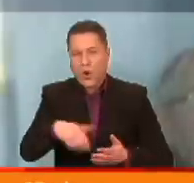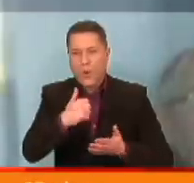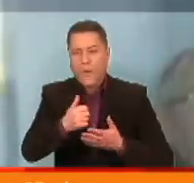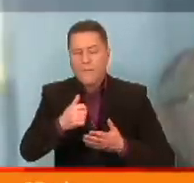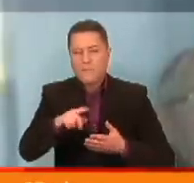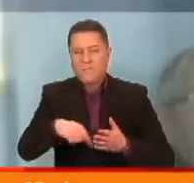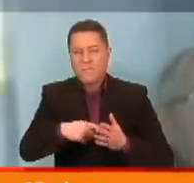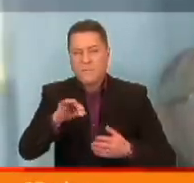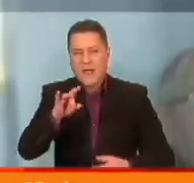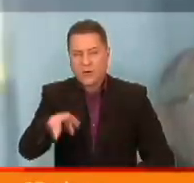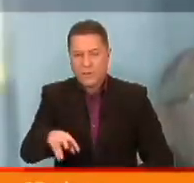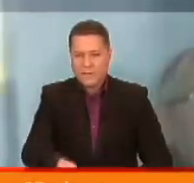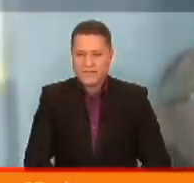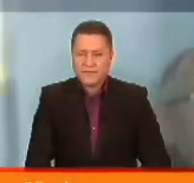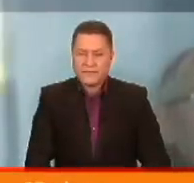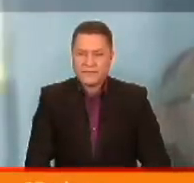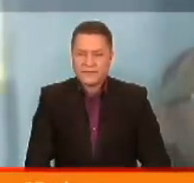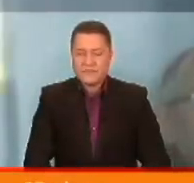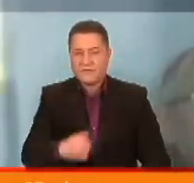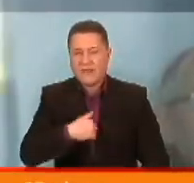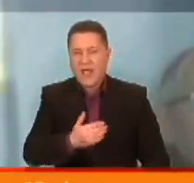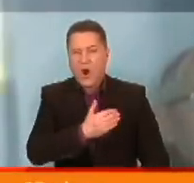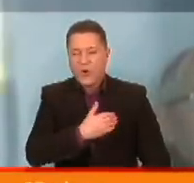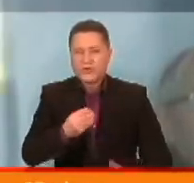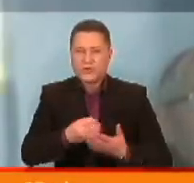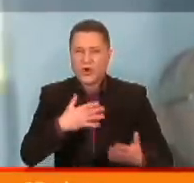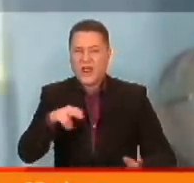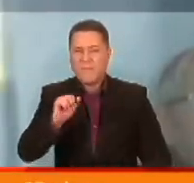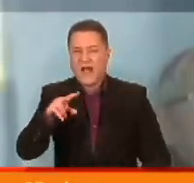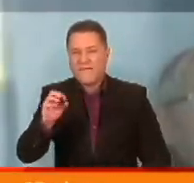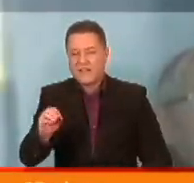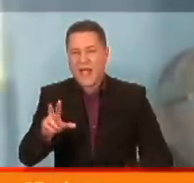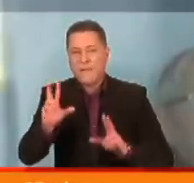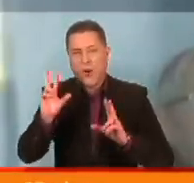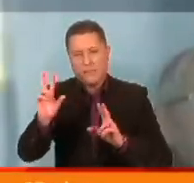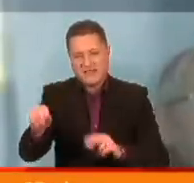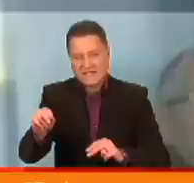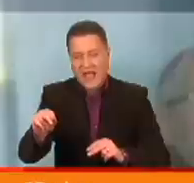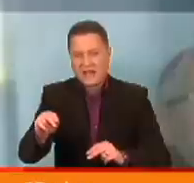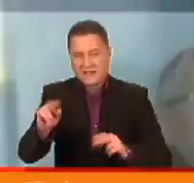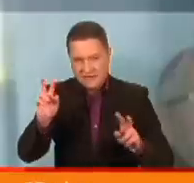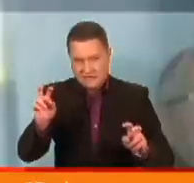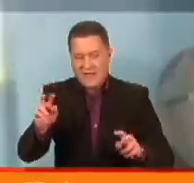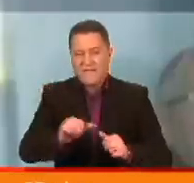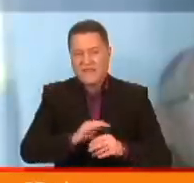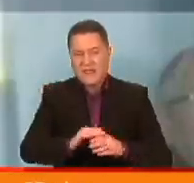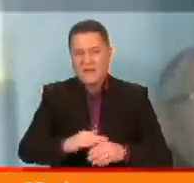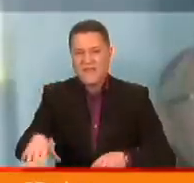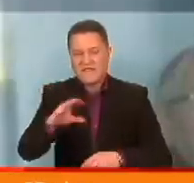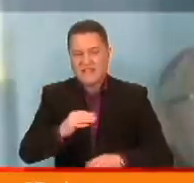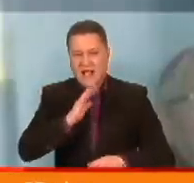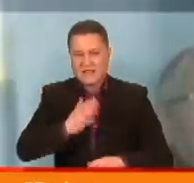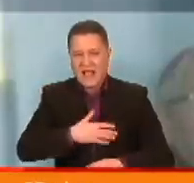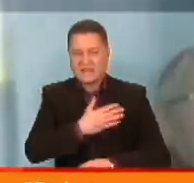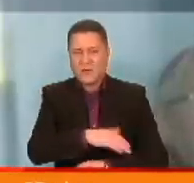чи дійсно? Я хочу тобі, дорогий Павле, сьогодні пообіцяти від імені усіх нас, гданців, поляків